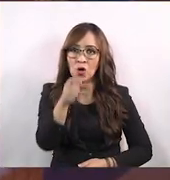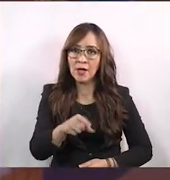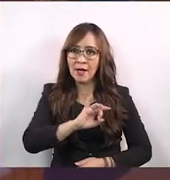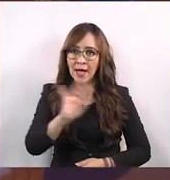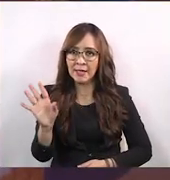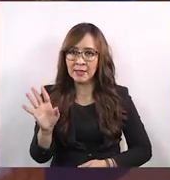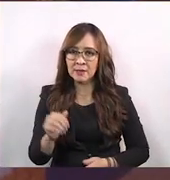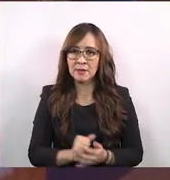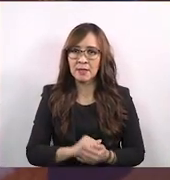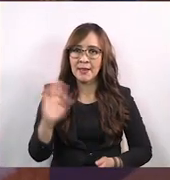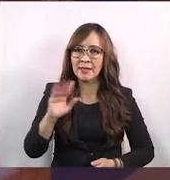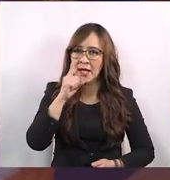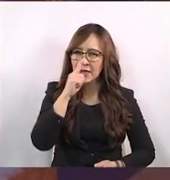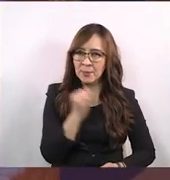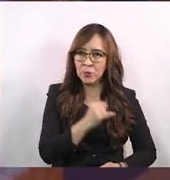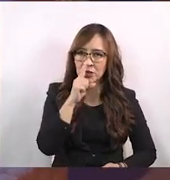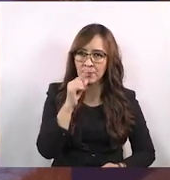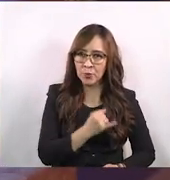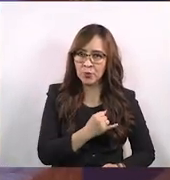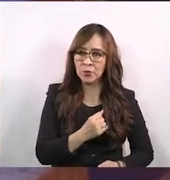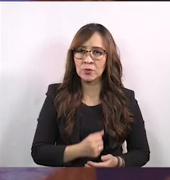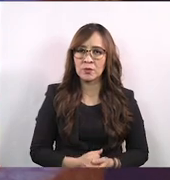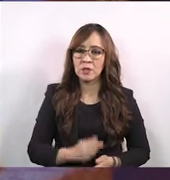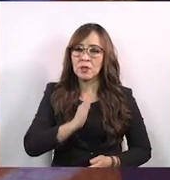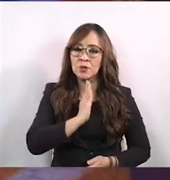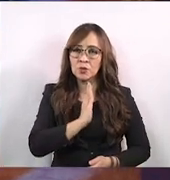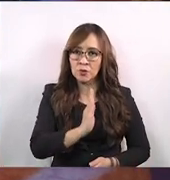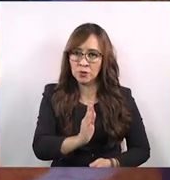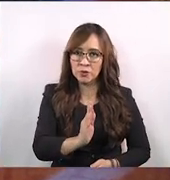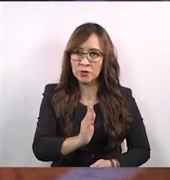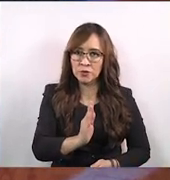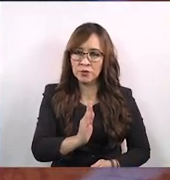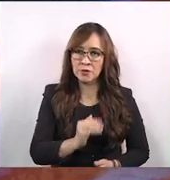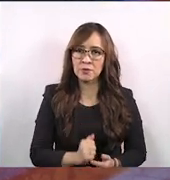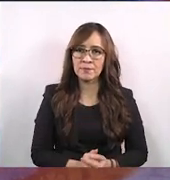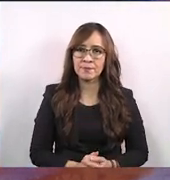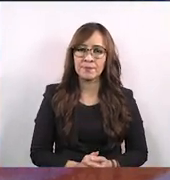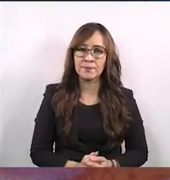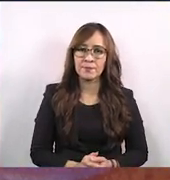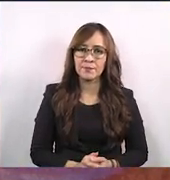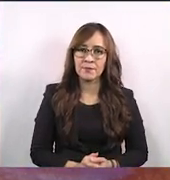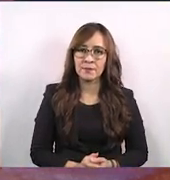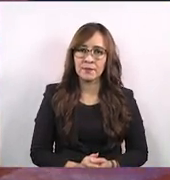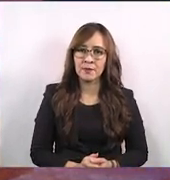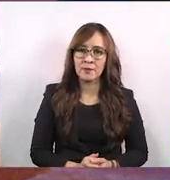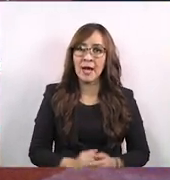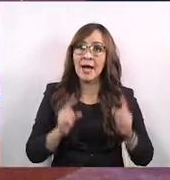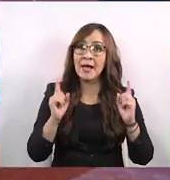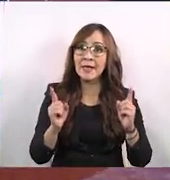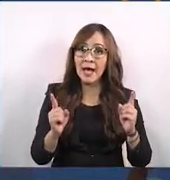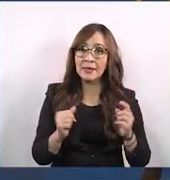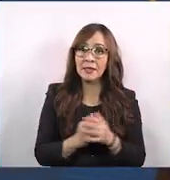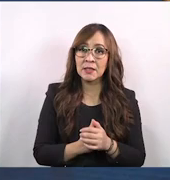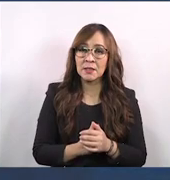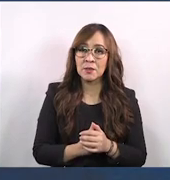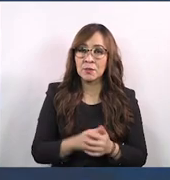tidak bermanipulasi nilai kerajaan berarti setulus nilai kerajaan berarti saya tidak sembarangan dalam mencari pasangan Teman